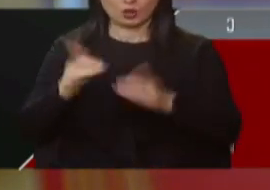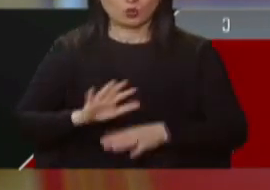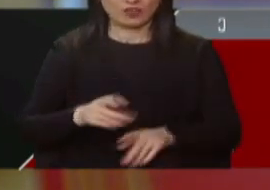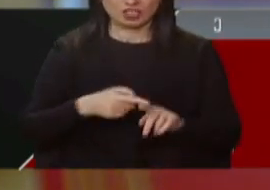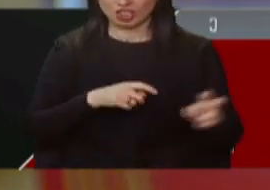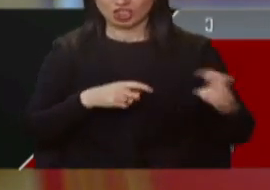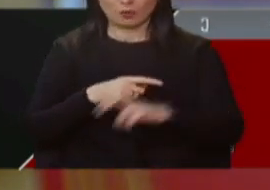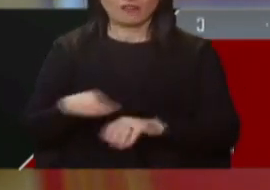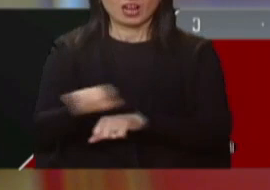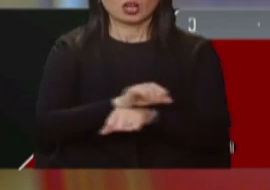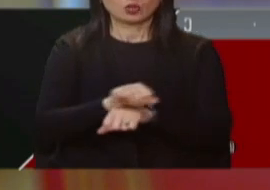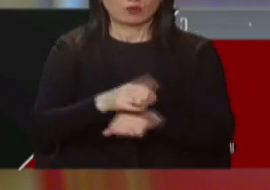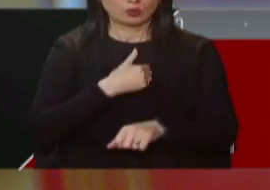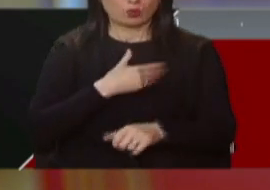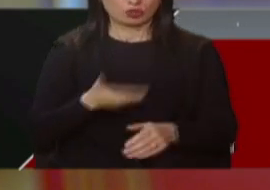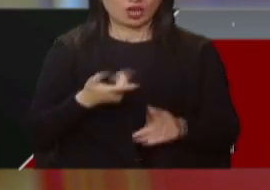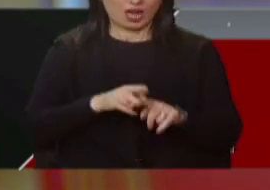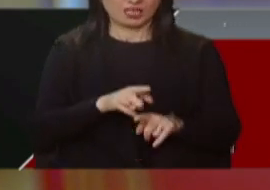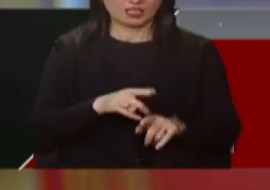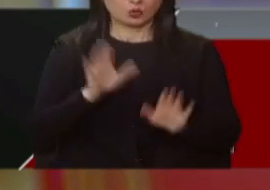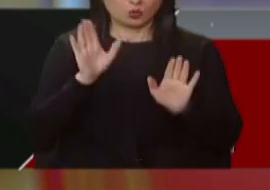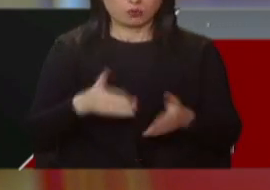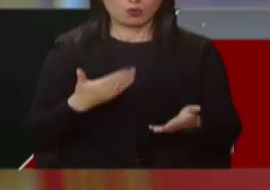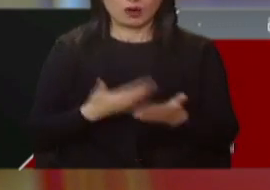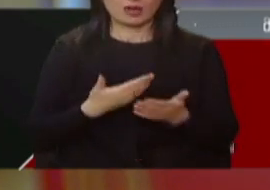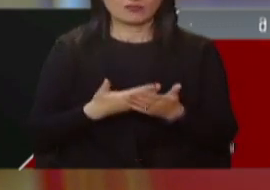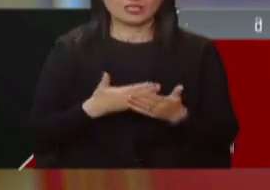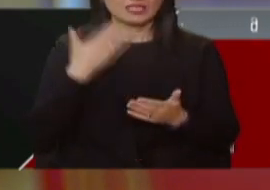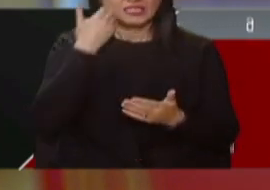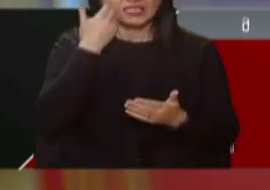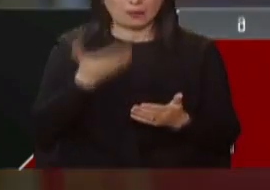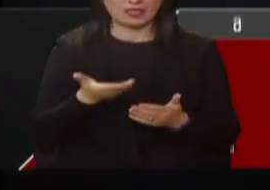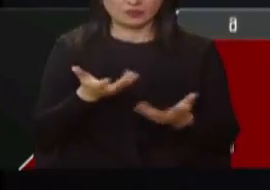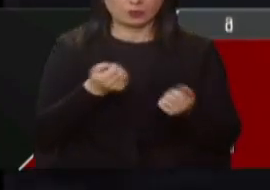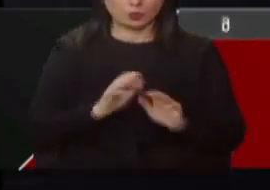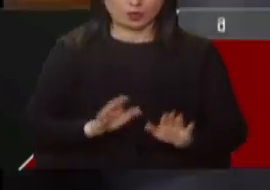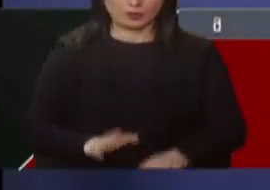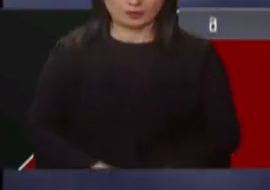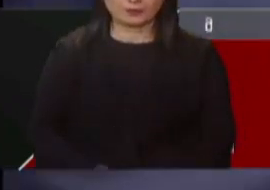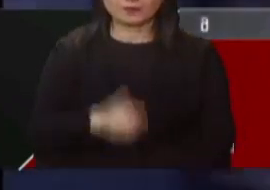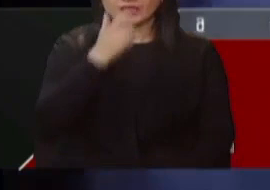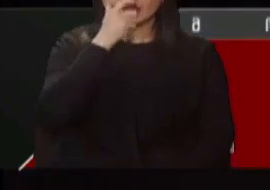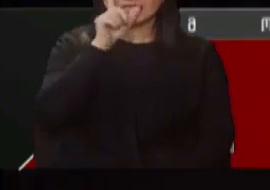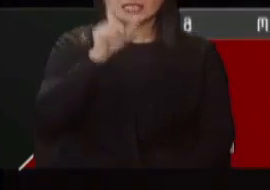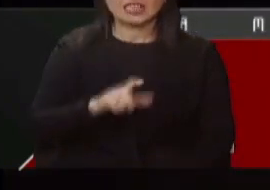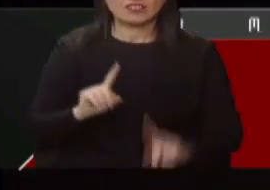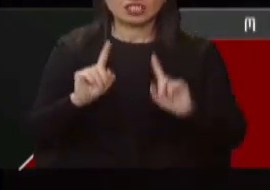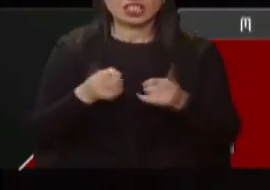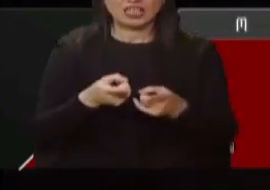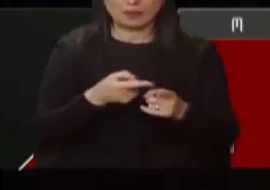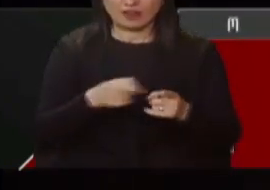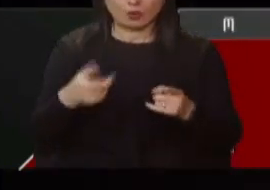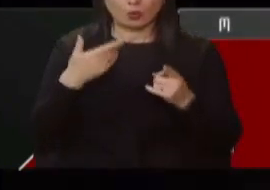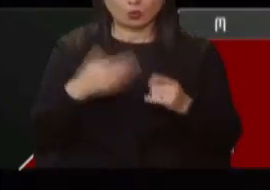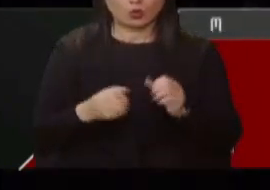და აქ რევოლუციას გვიწყობდა. აი ეს არის ალბათ უფრო სამარცხნო და მიუღებელი. Მიხეილ სააკაშვილის დაპატიმრებიდან კი